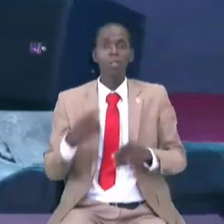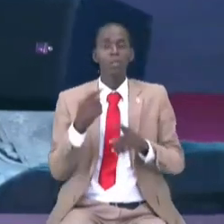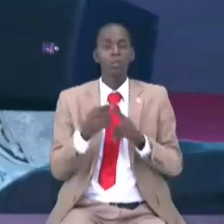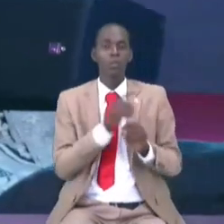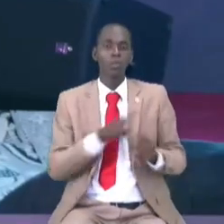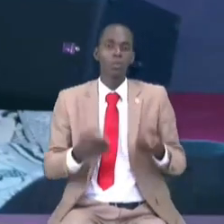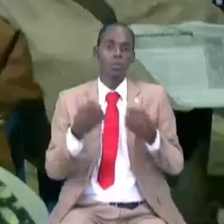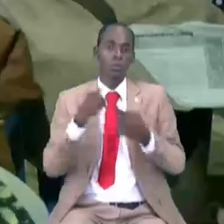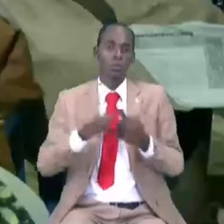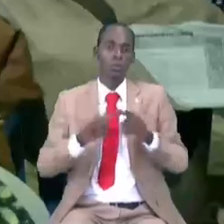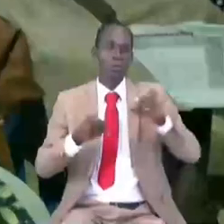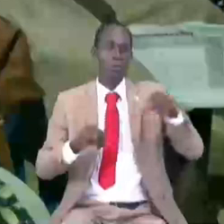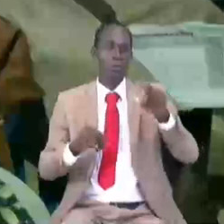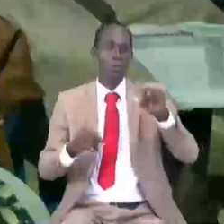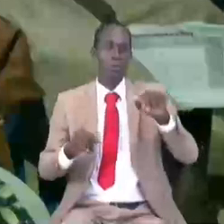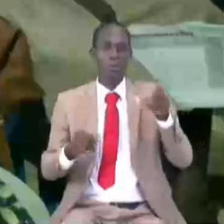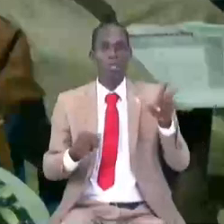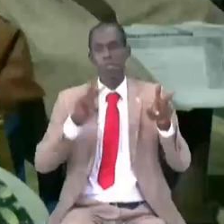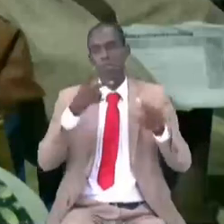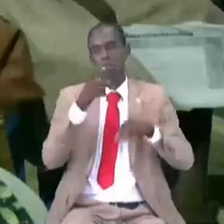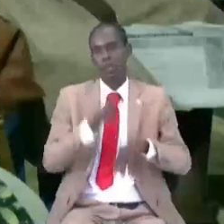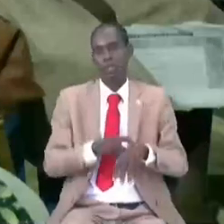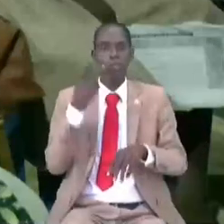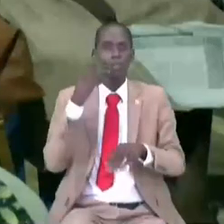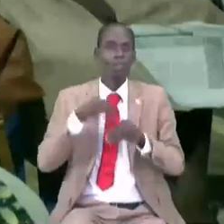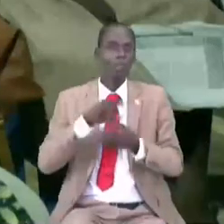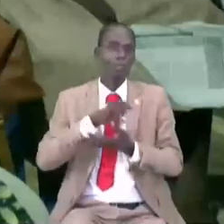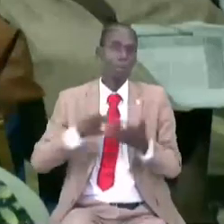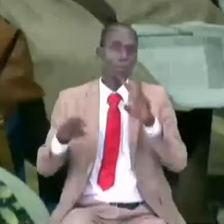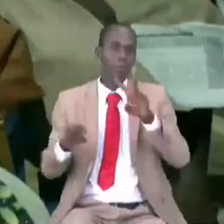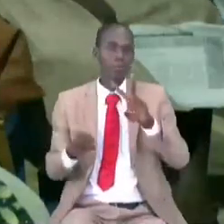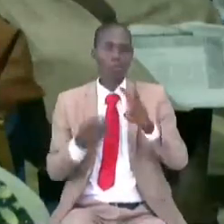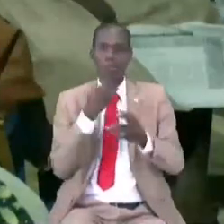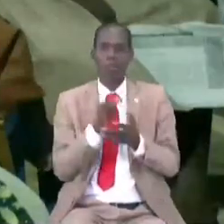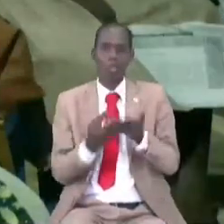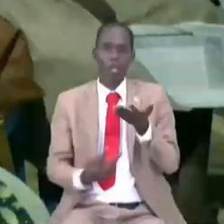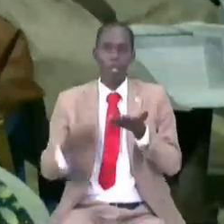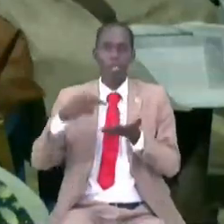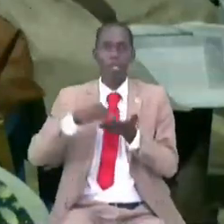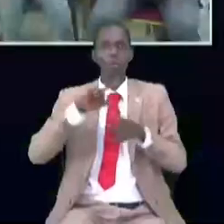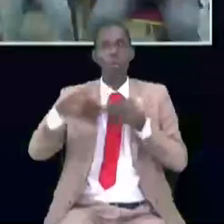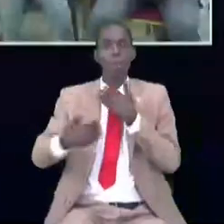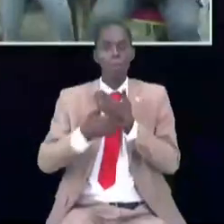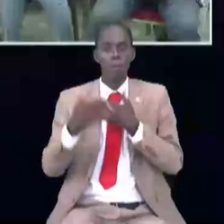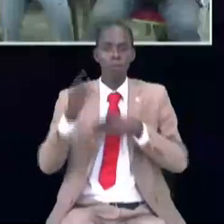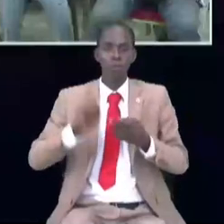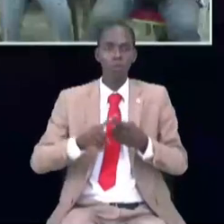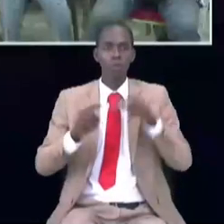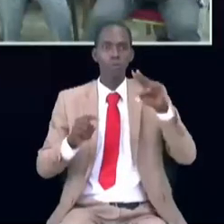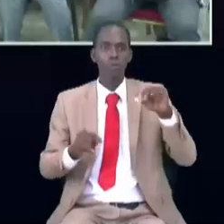2. Verset 2 dit: lève-toi, va à Ninive, la grande ville, et proclame-y